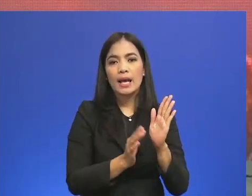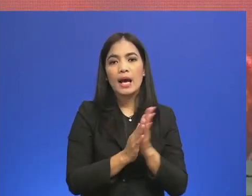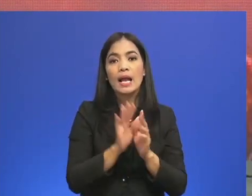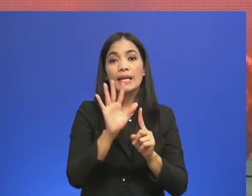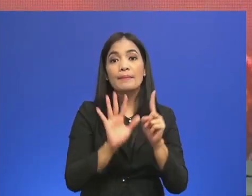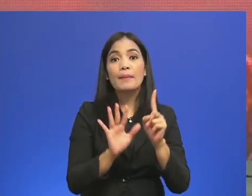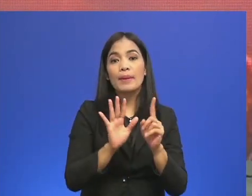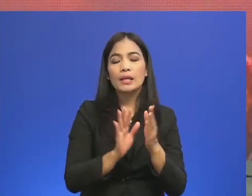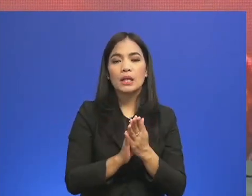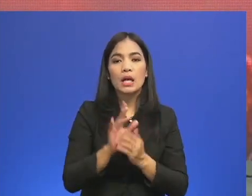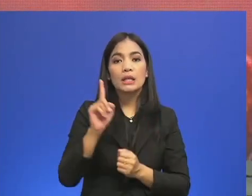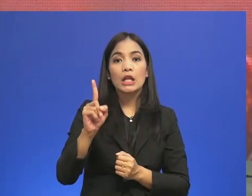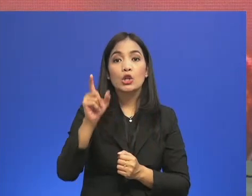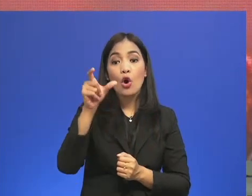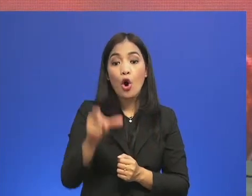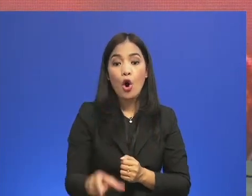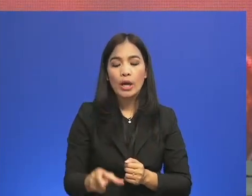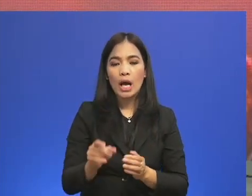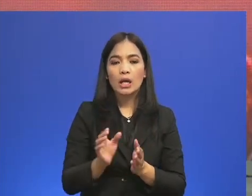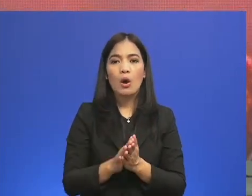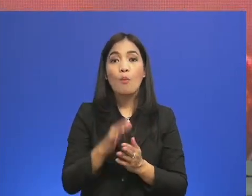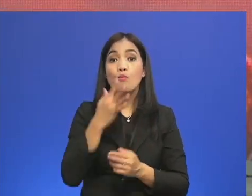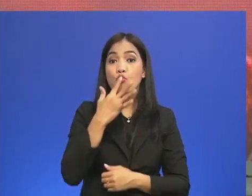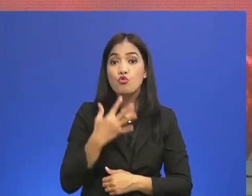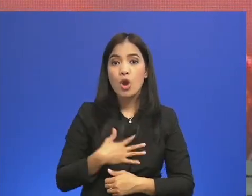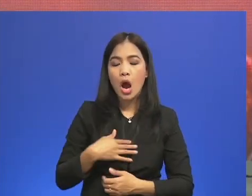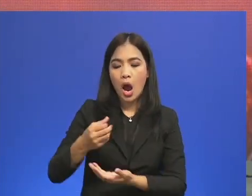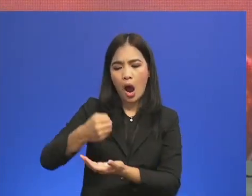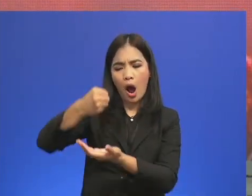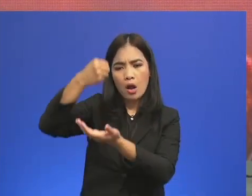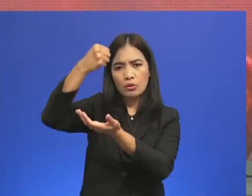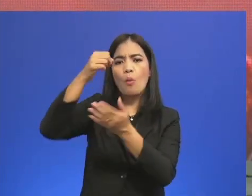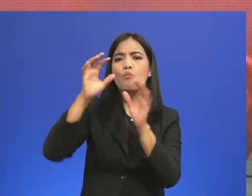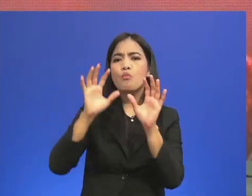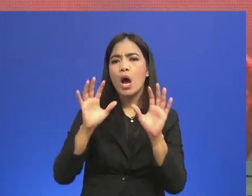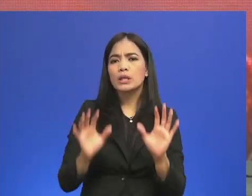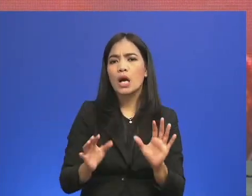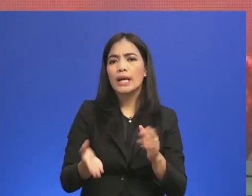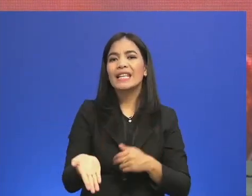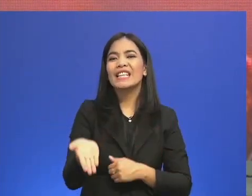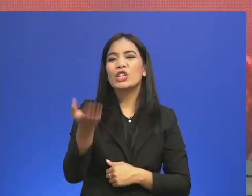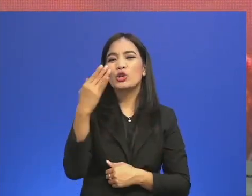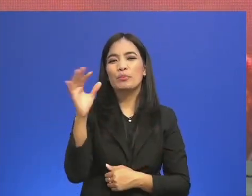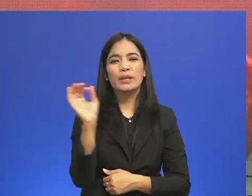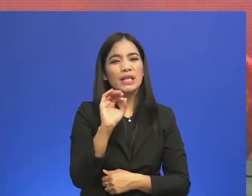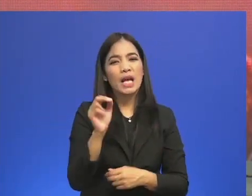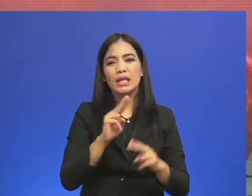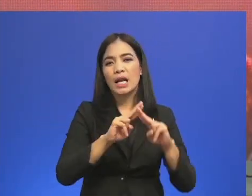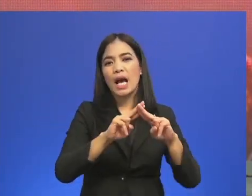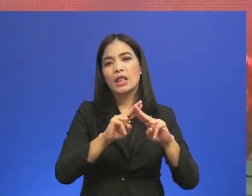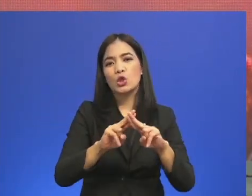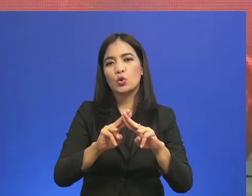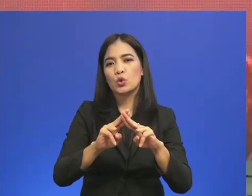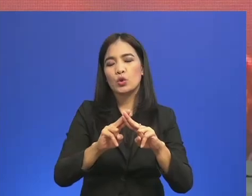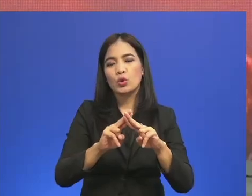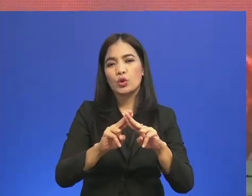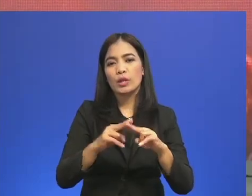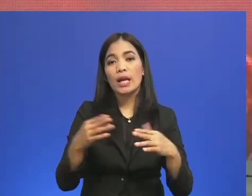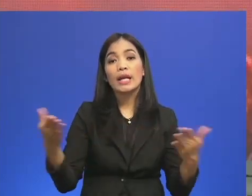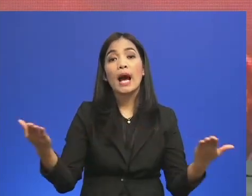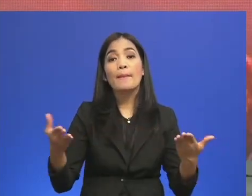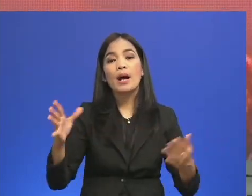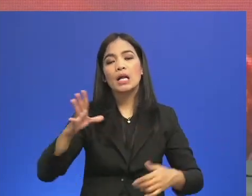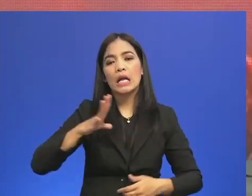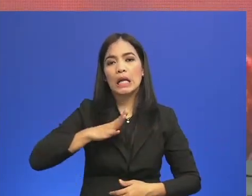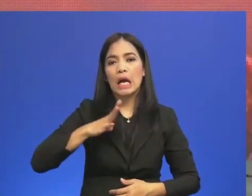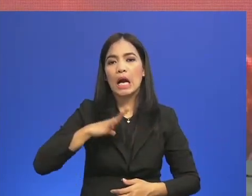walaupun seorang berlimpah-limpah hartanya, hidupnya tidaklah tergantung daripada